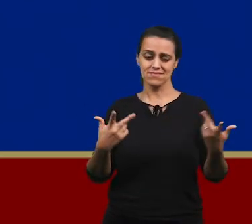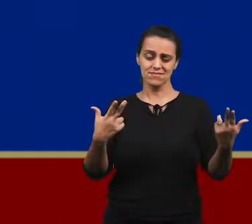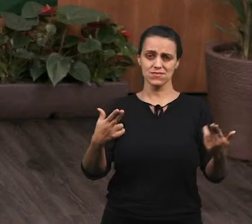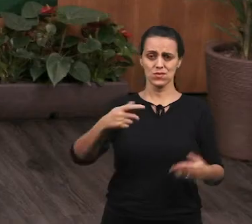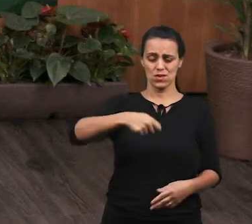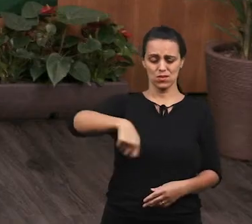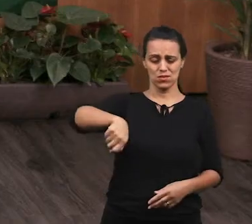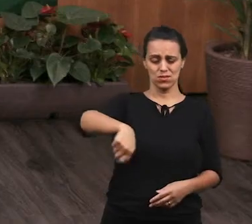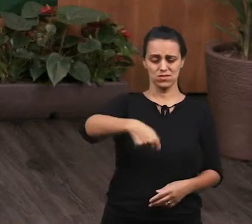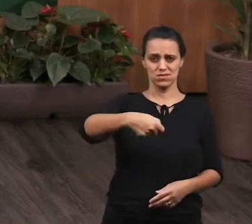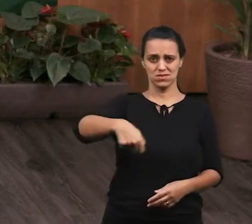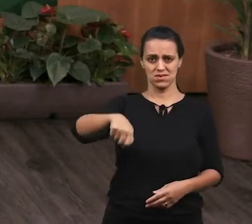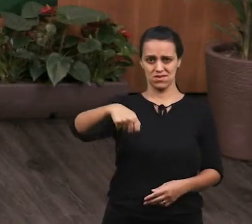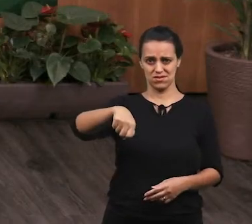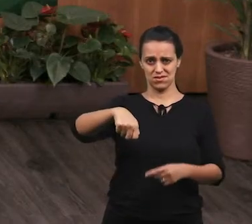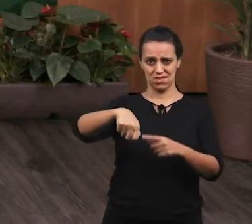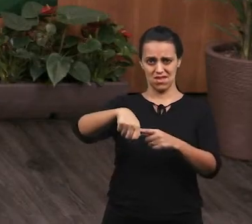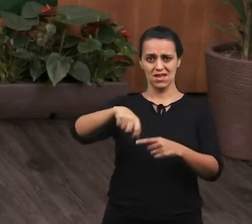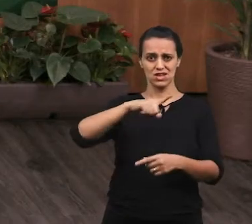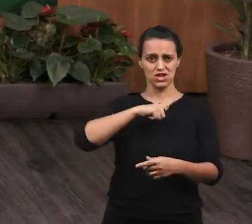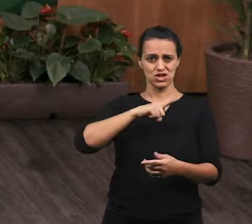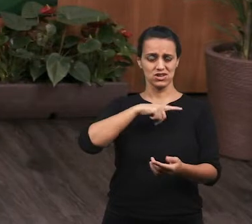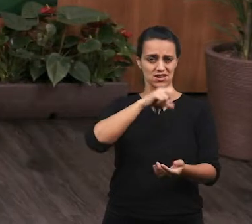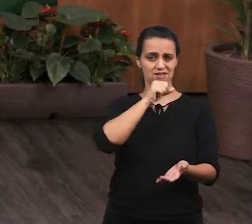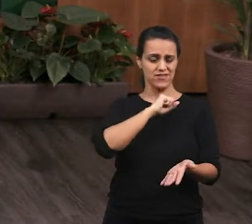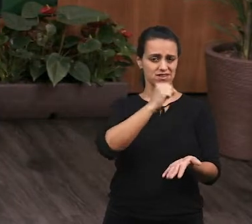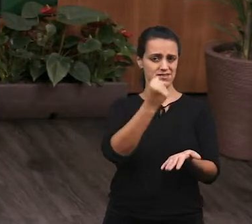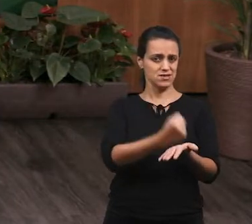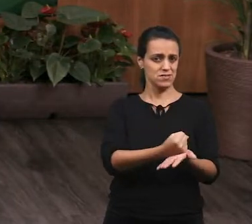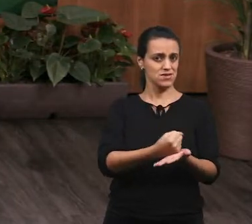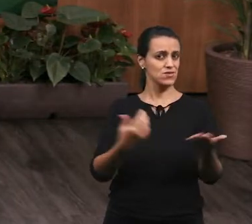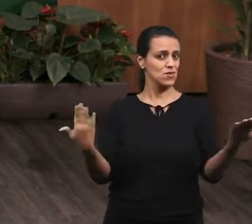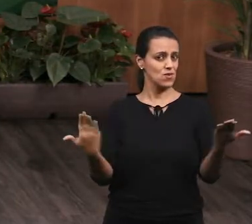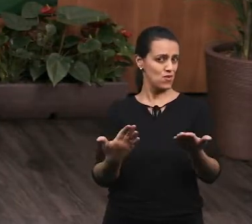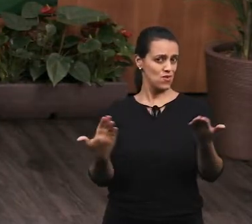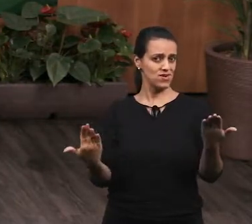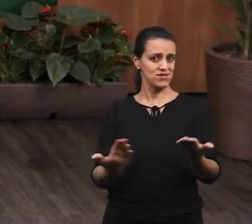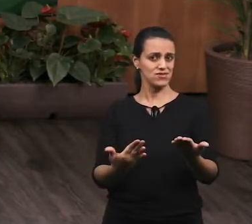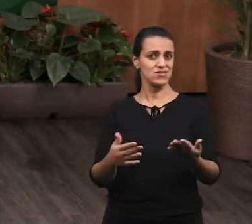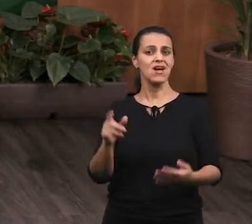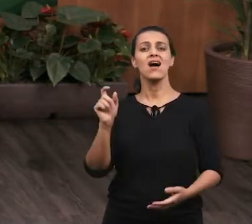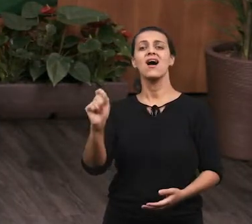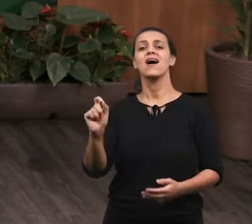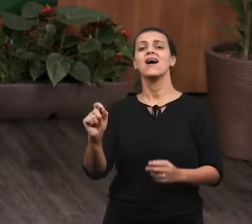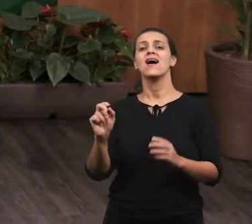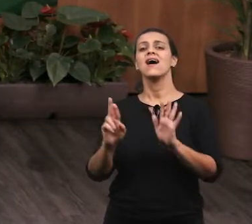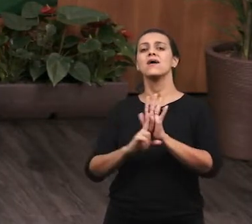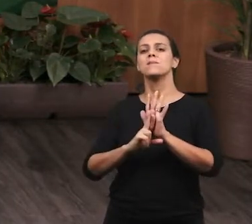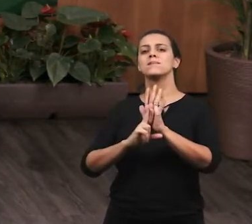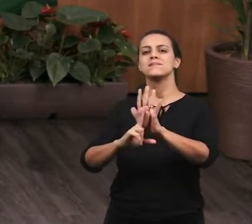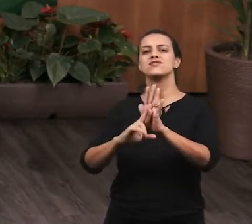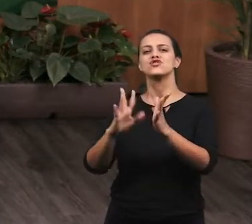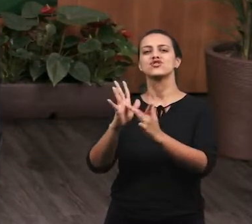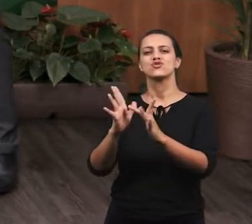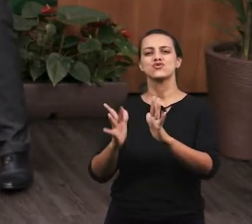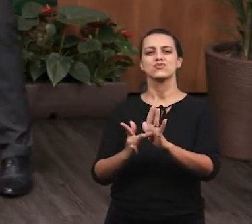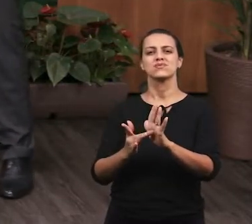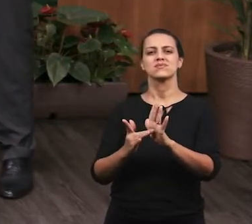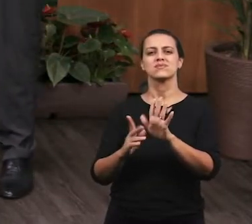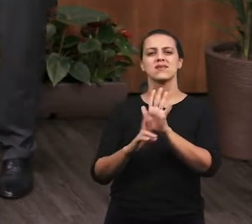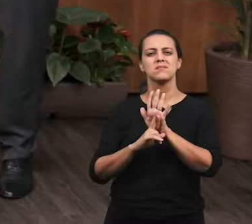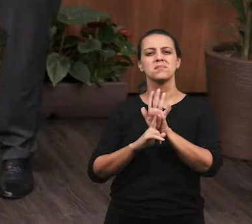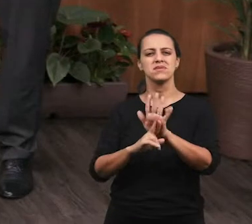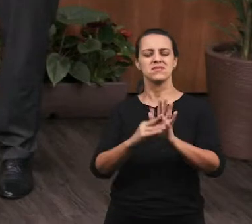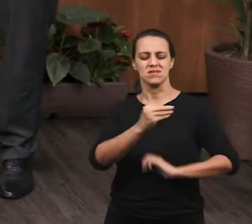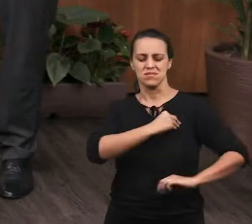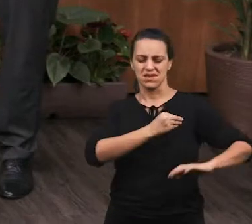Иными словами, это курение Ветхого Завета для нас сегодня, это присутствие Господа Иисуса,